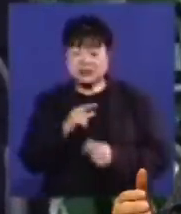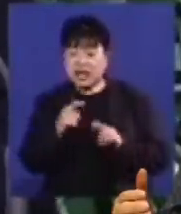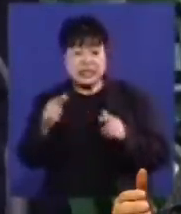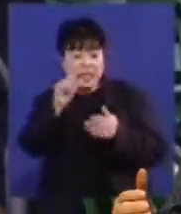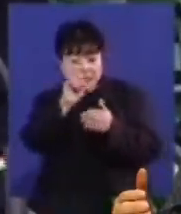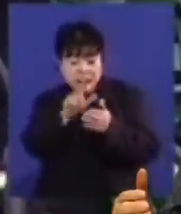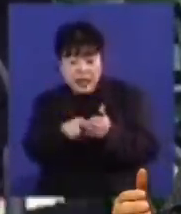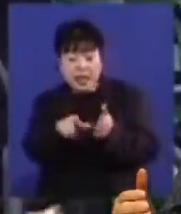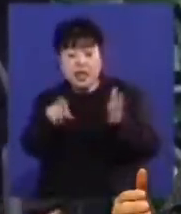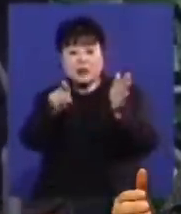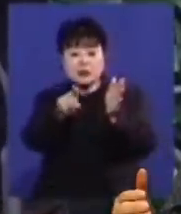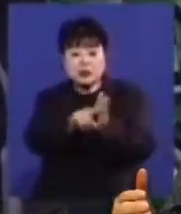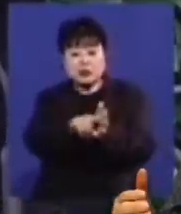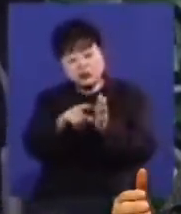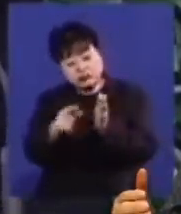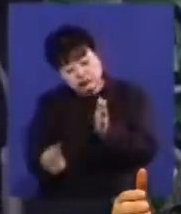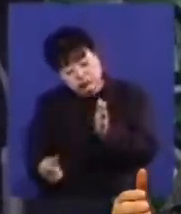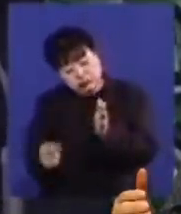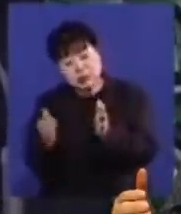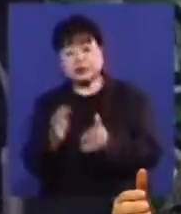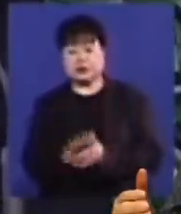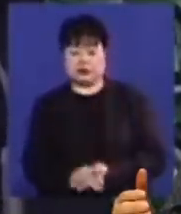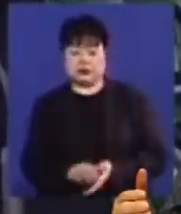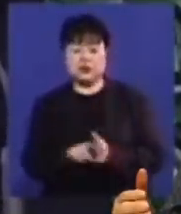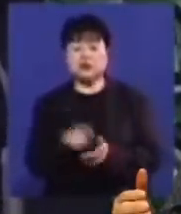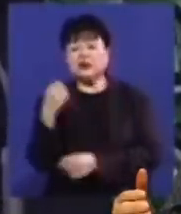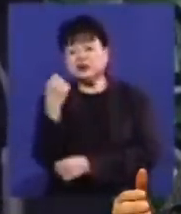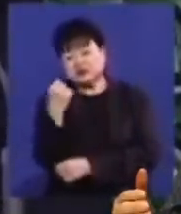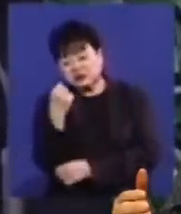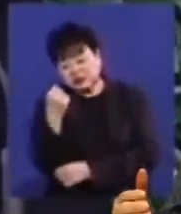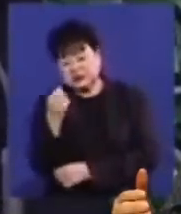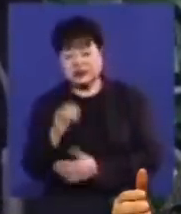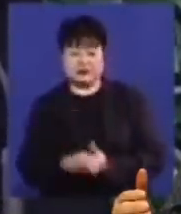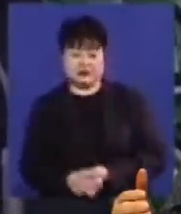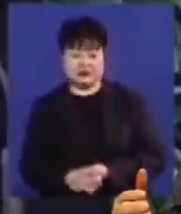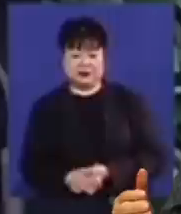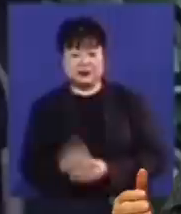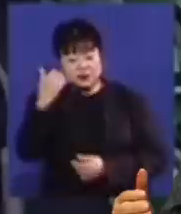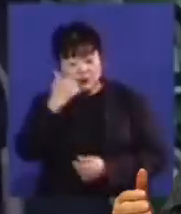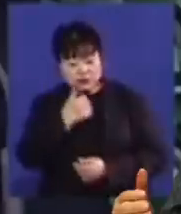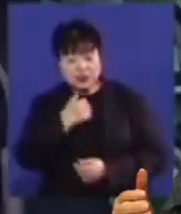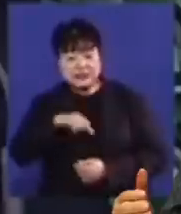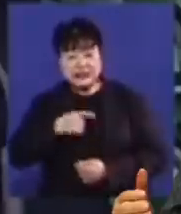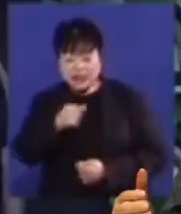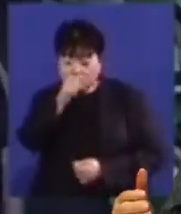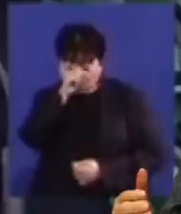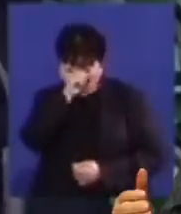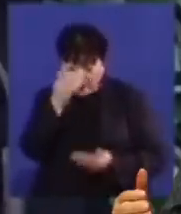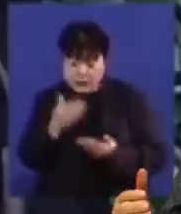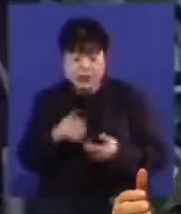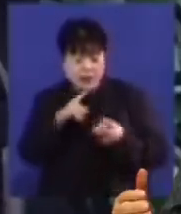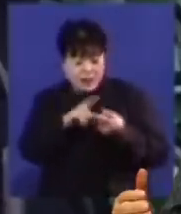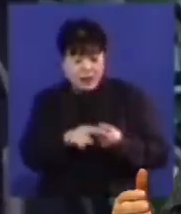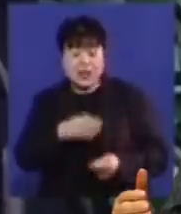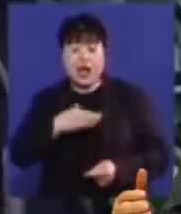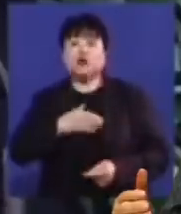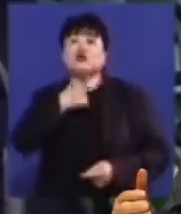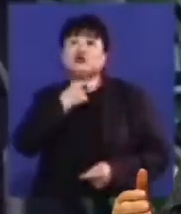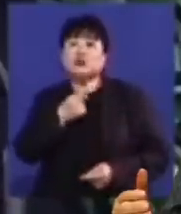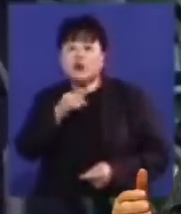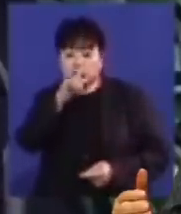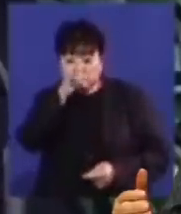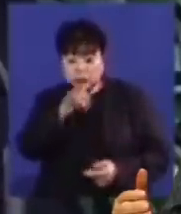아니하면 믿음이 흔들릴 수밖에 없는 것입니다. 누구든지 자기가 좋아하는 일에 대하여 알고 싶어 하지